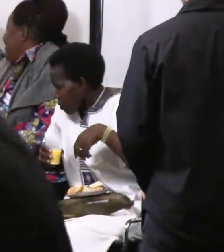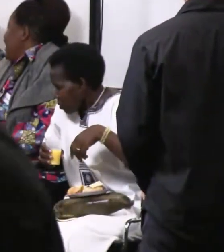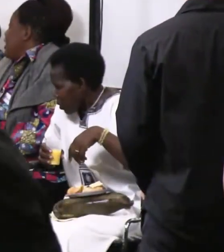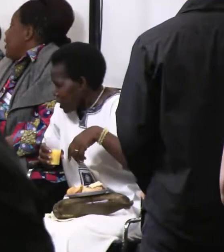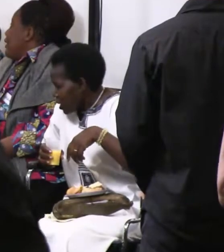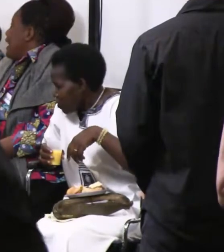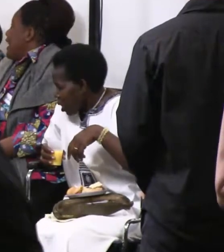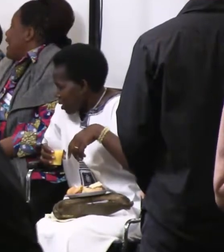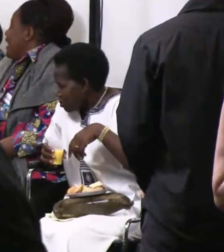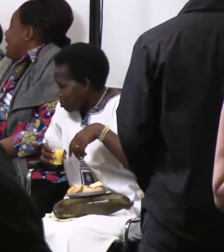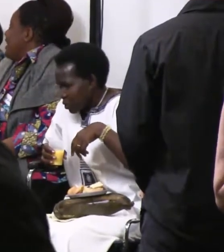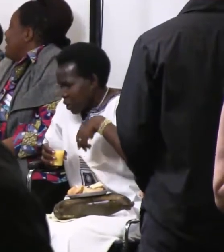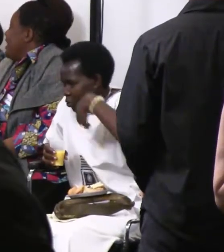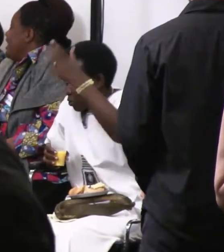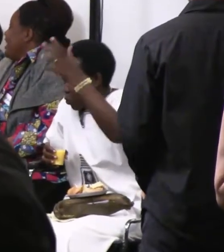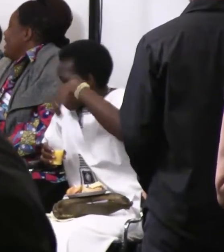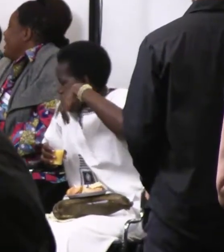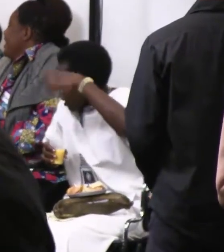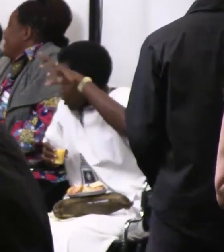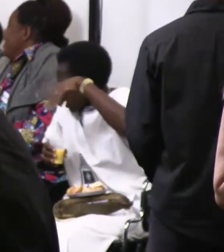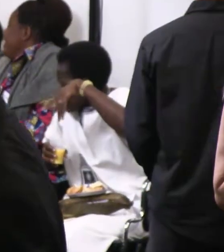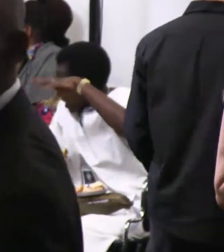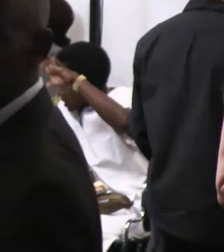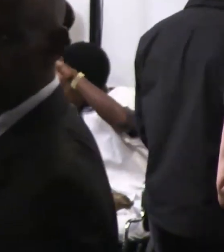ẹ gbọ́.